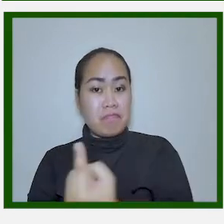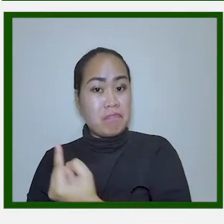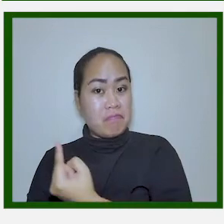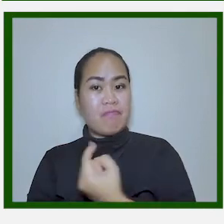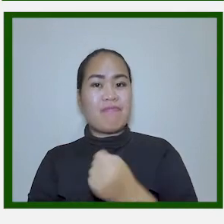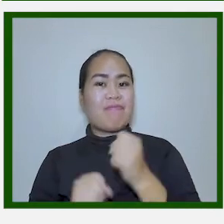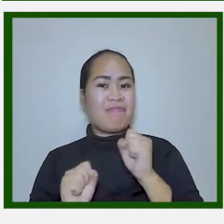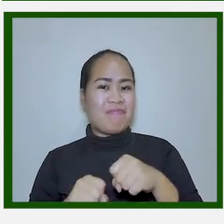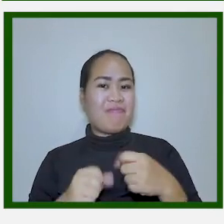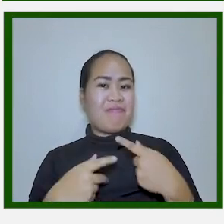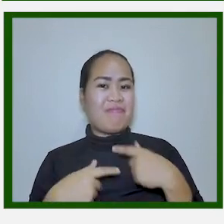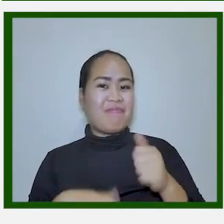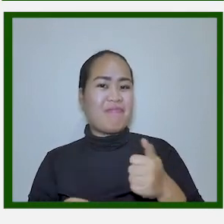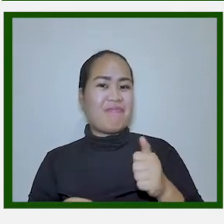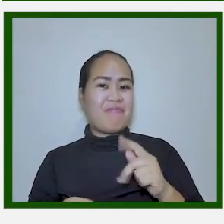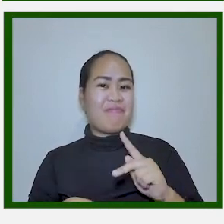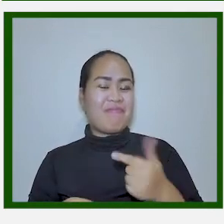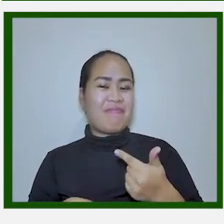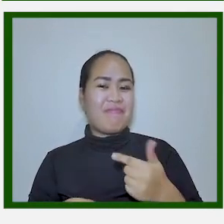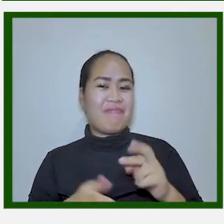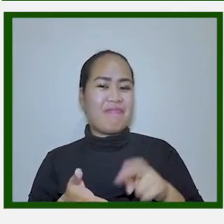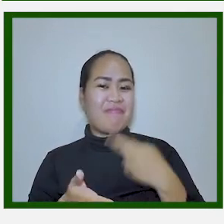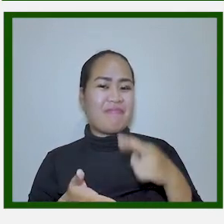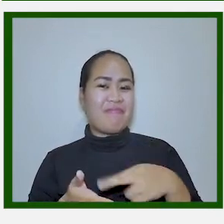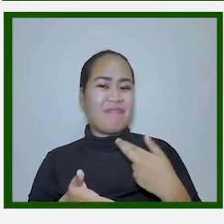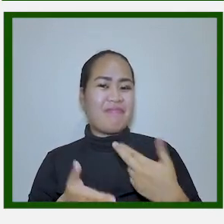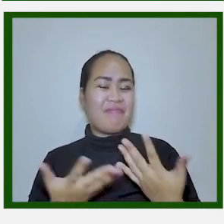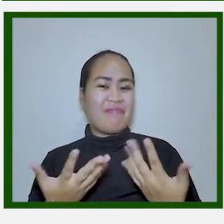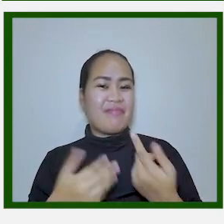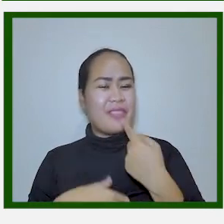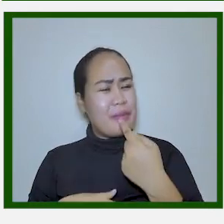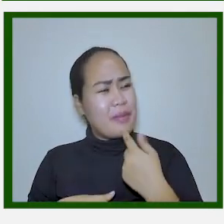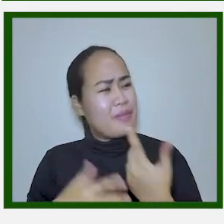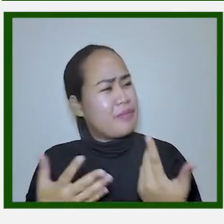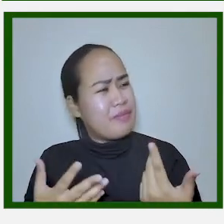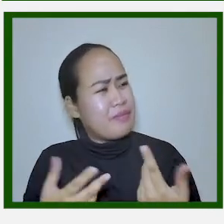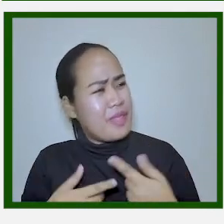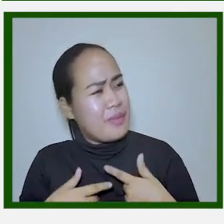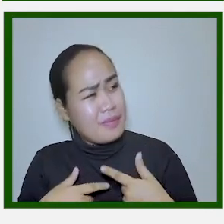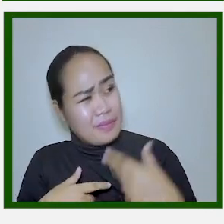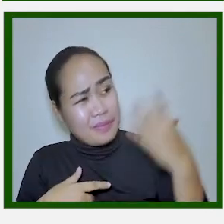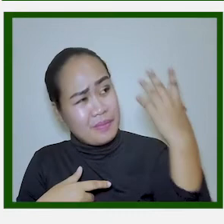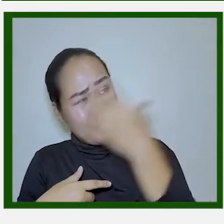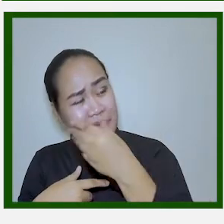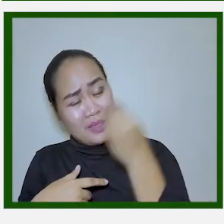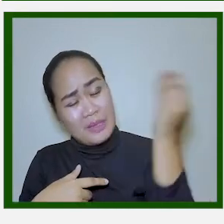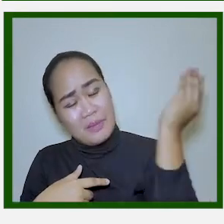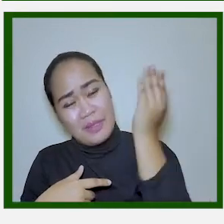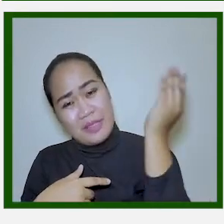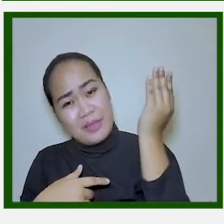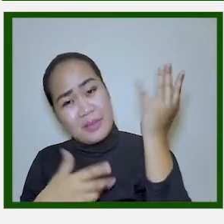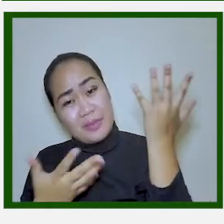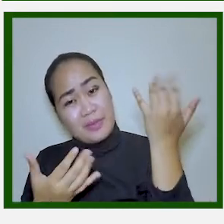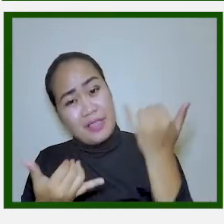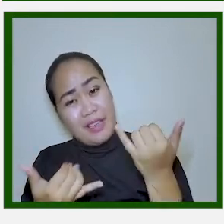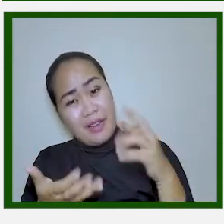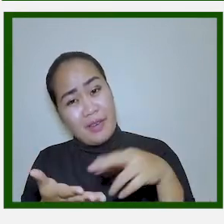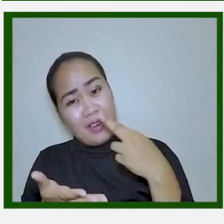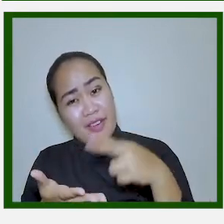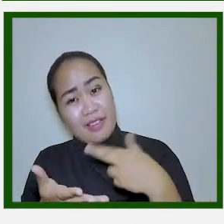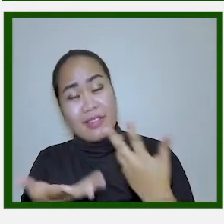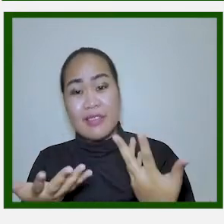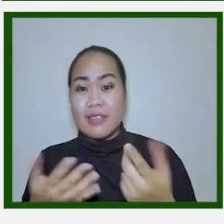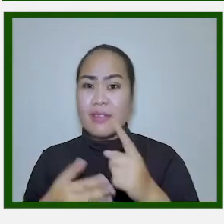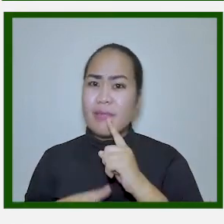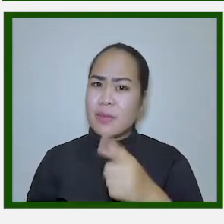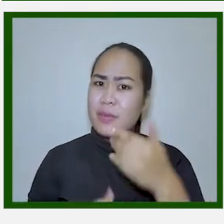Sabi nga nila, ang ganda daw ng presentation ng ating bigas ngayon. Ang galing din yung nakaisip nun, ano, nung